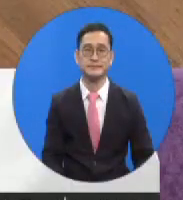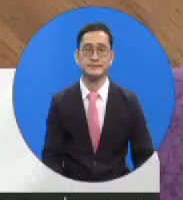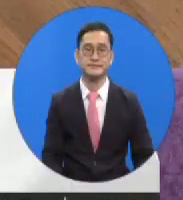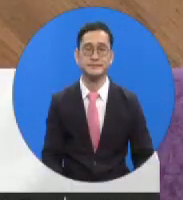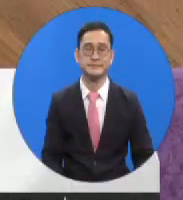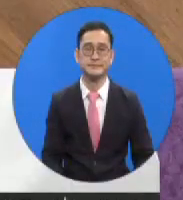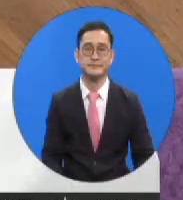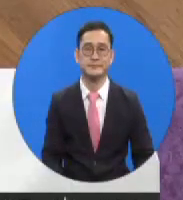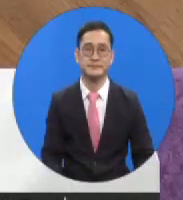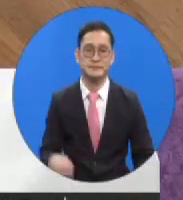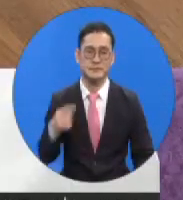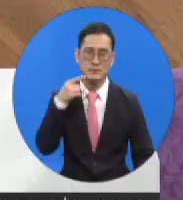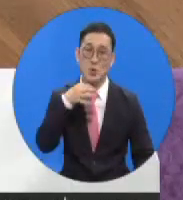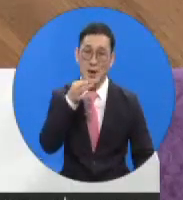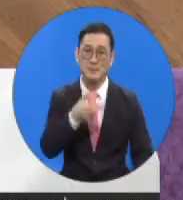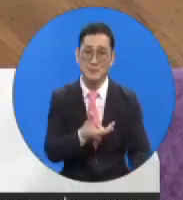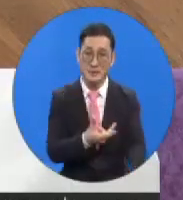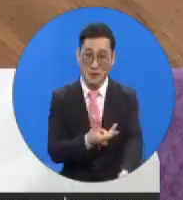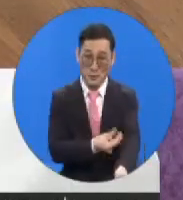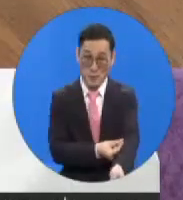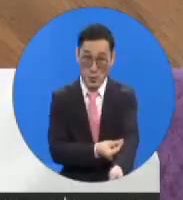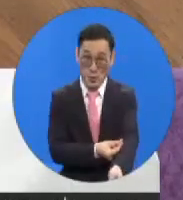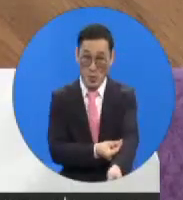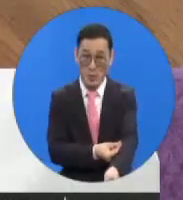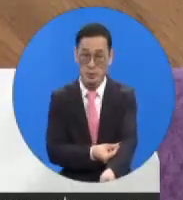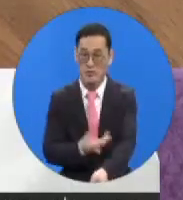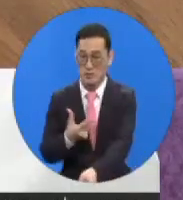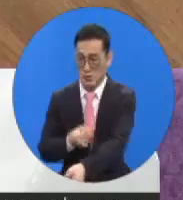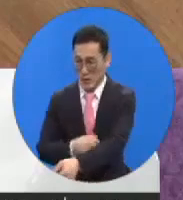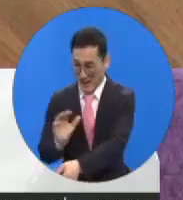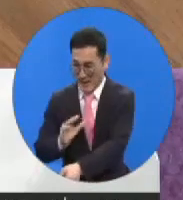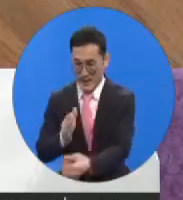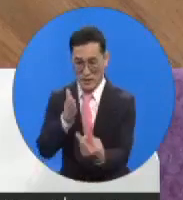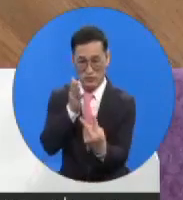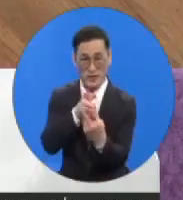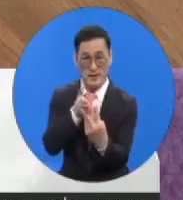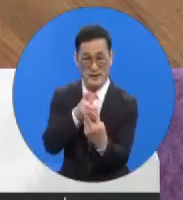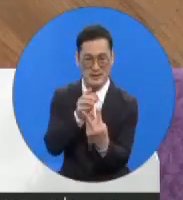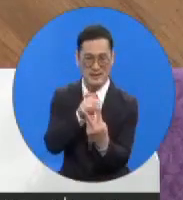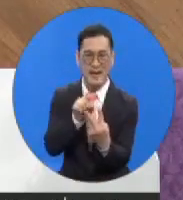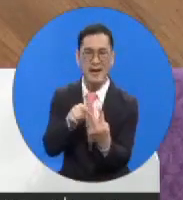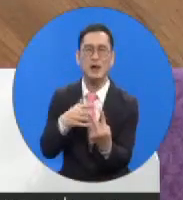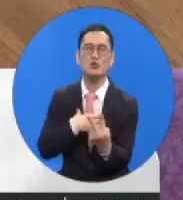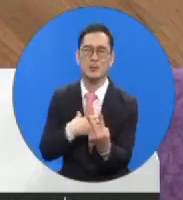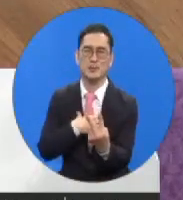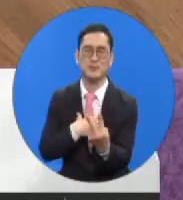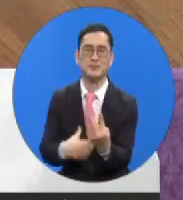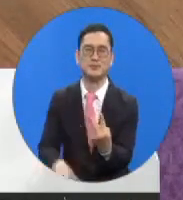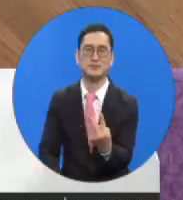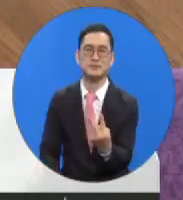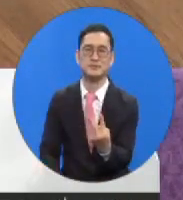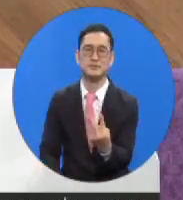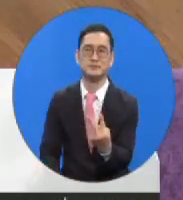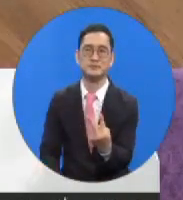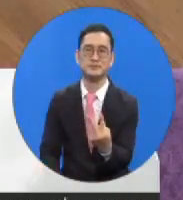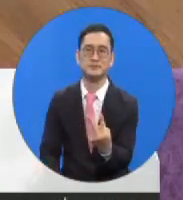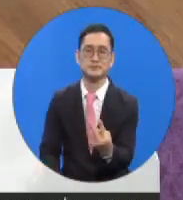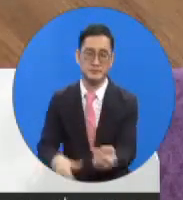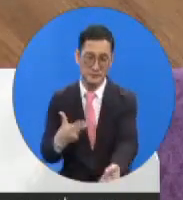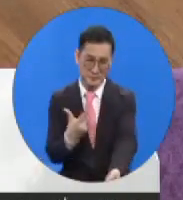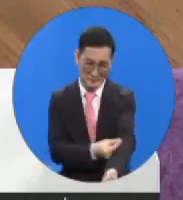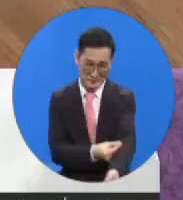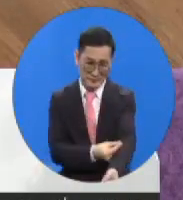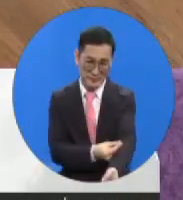기본적으로 독감 접종과 독감 미접종 사이의 잠재적 우위를 봤을 때에는 당연히 독감 백신